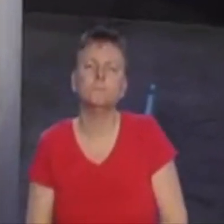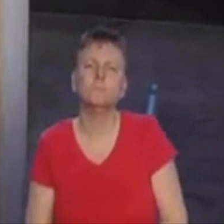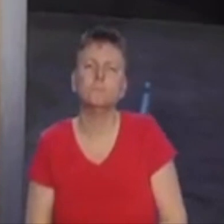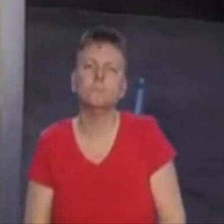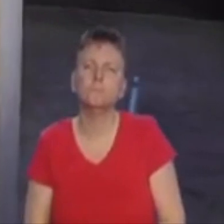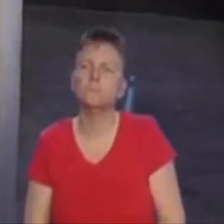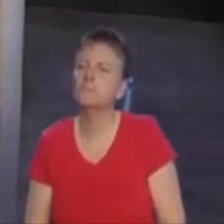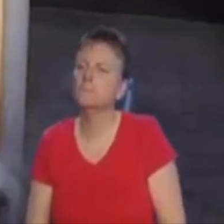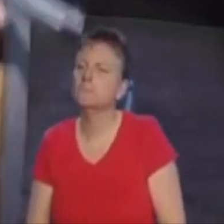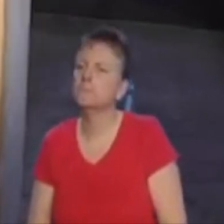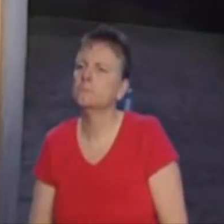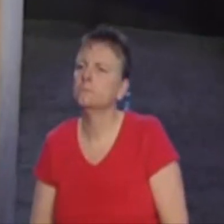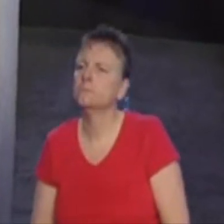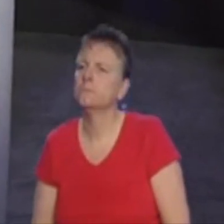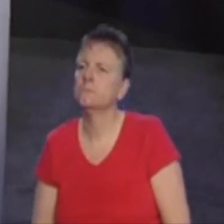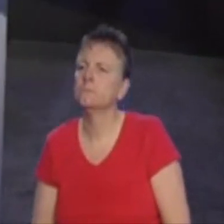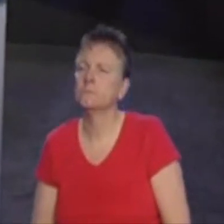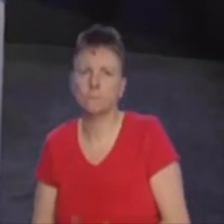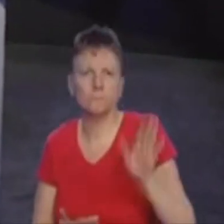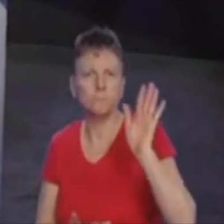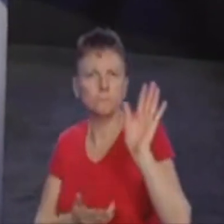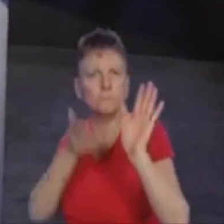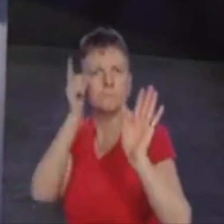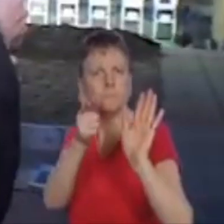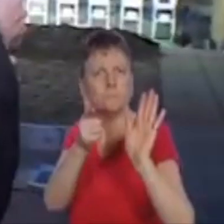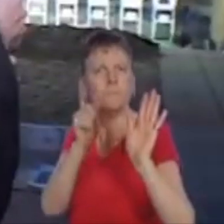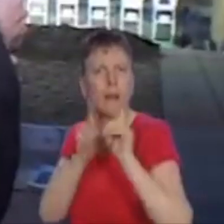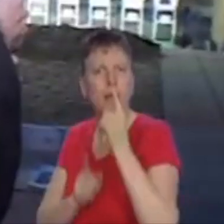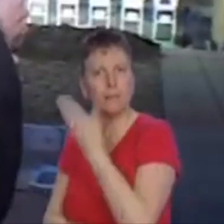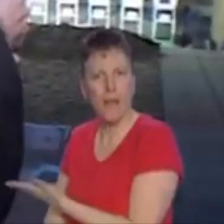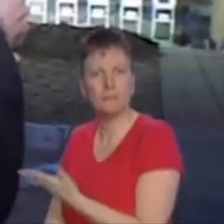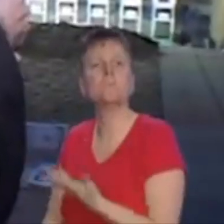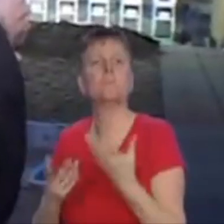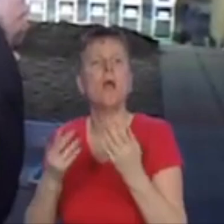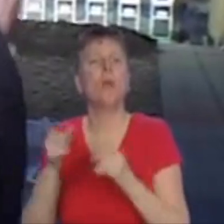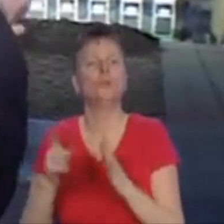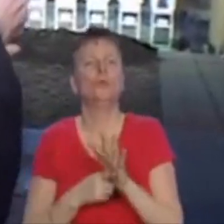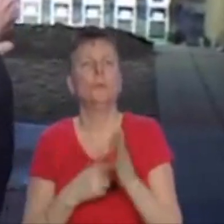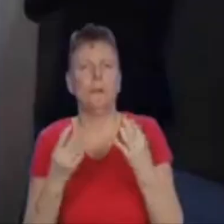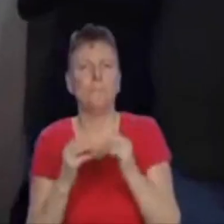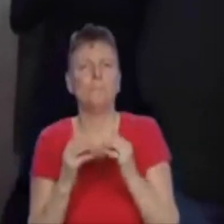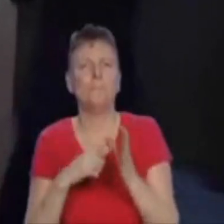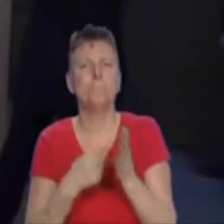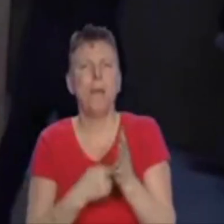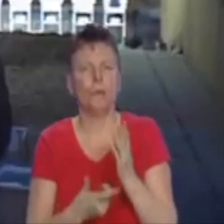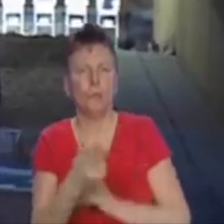Julian is firing a Beretta, a weapon used by the Israeli and Italian secret services.